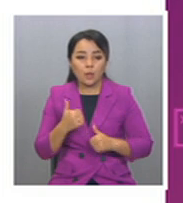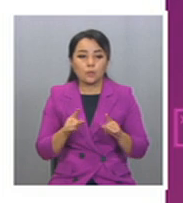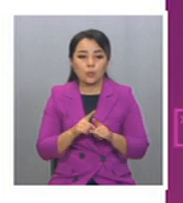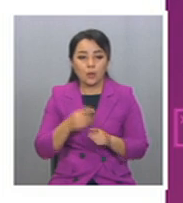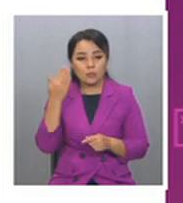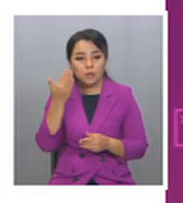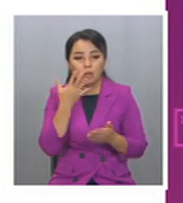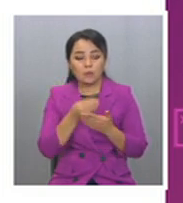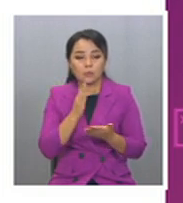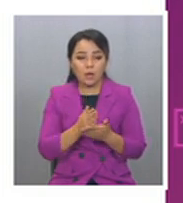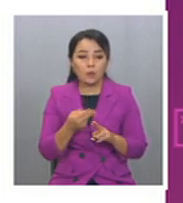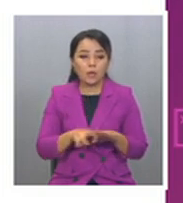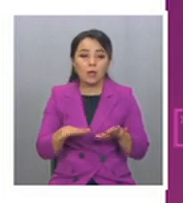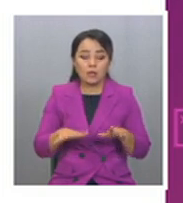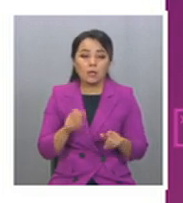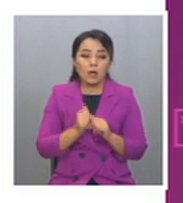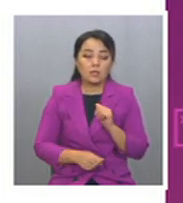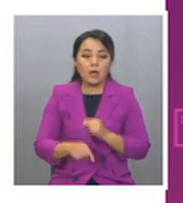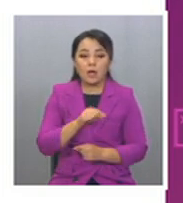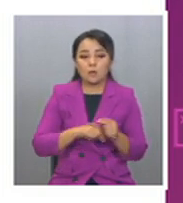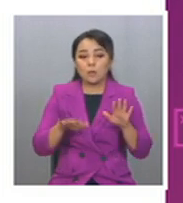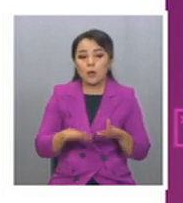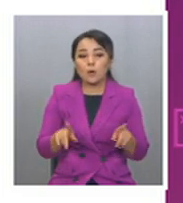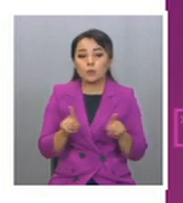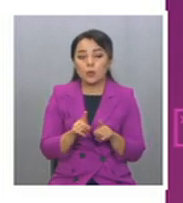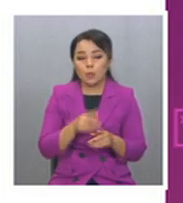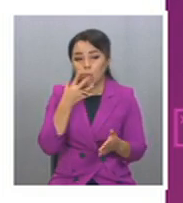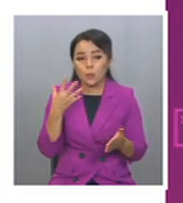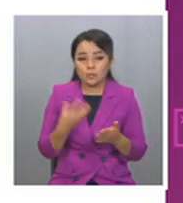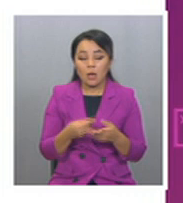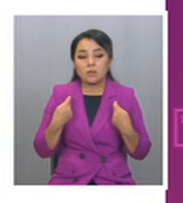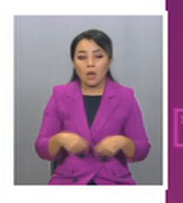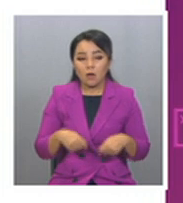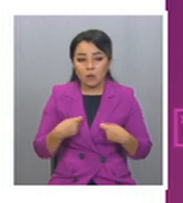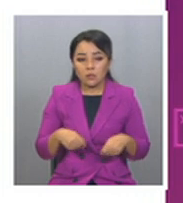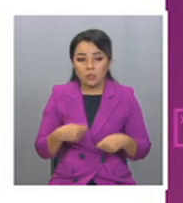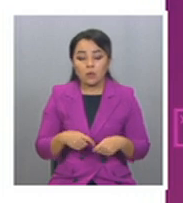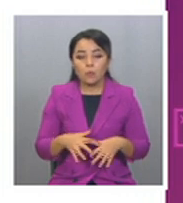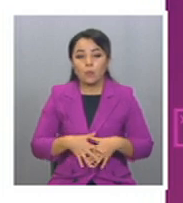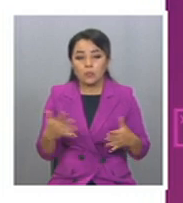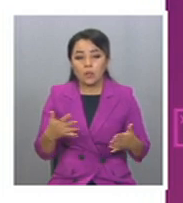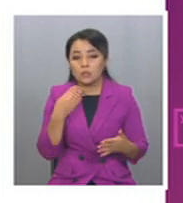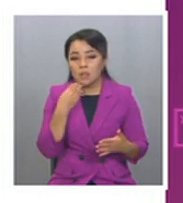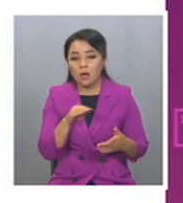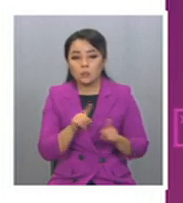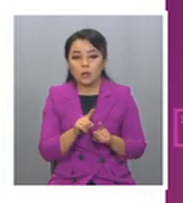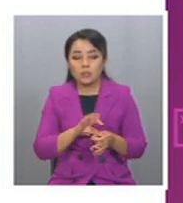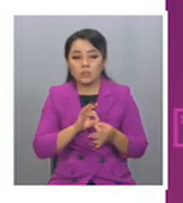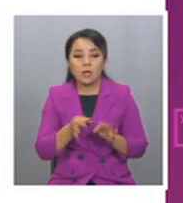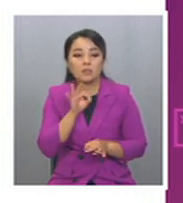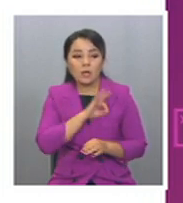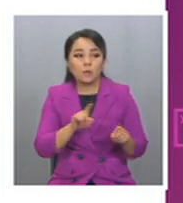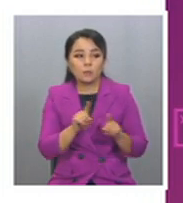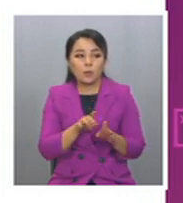өз кезегінде әрбір кәсіпорынның өзінің тауарын неғұрлым сапары тиімді түрде